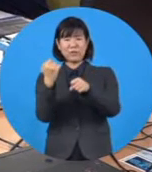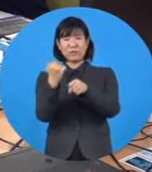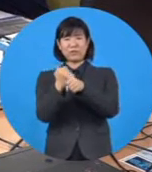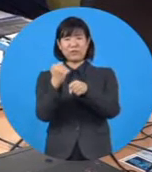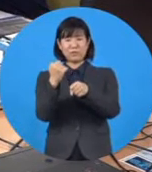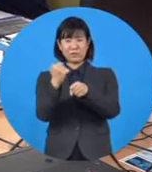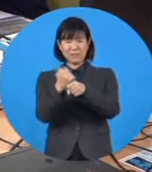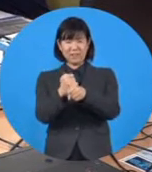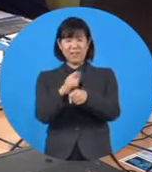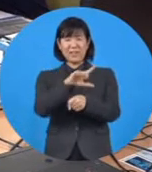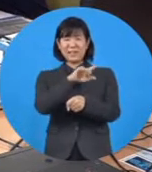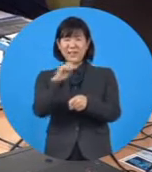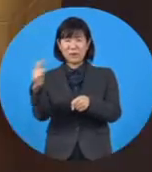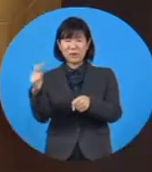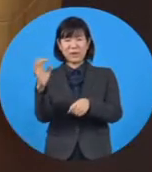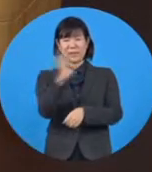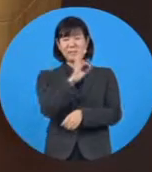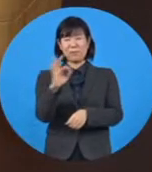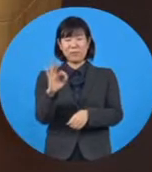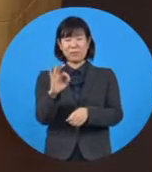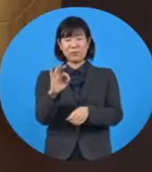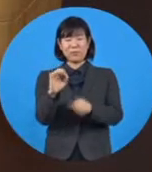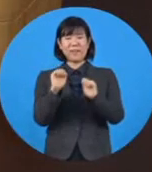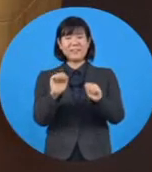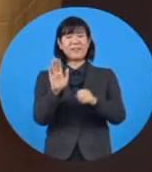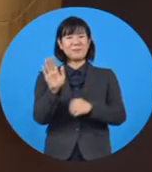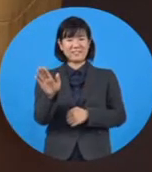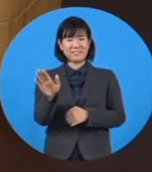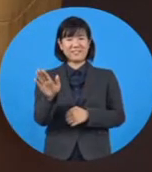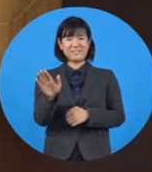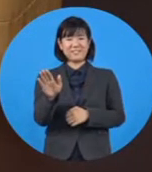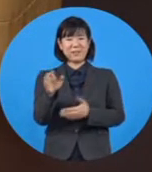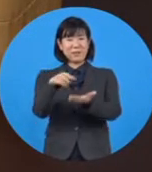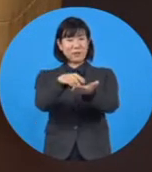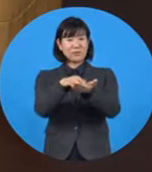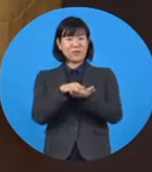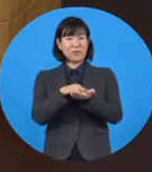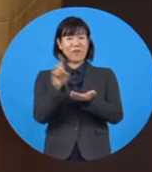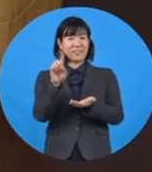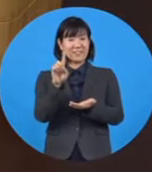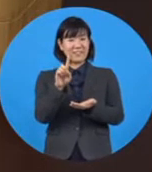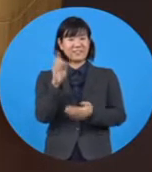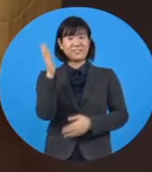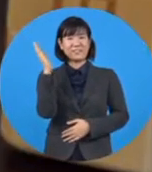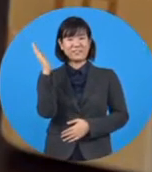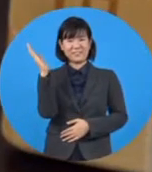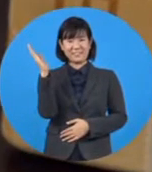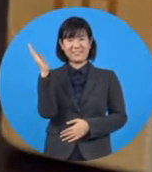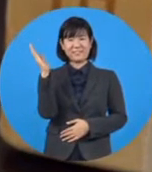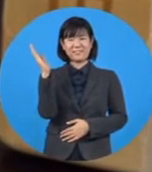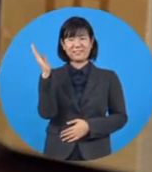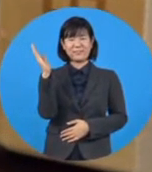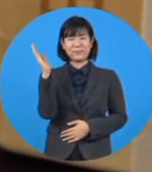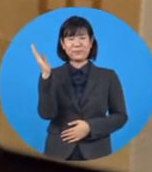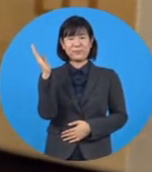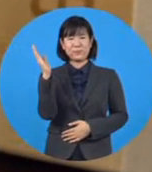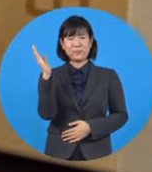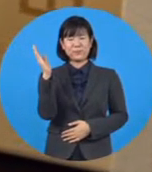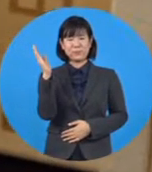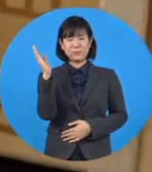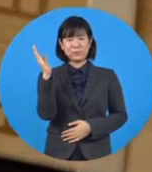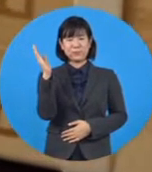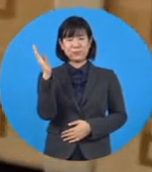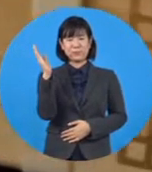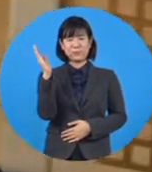製作しています。自社ブランドアグニーのおうちのお弁当箱では板橋製品技術